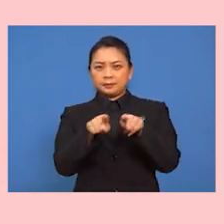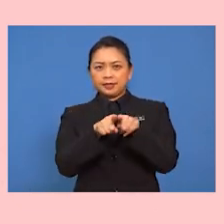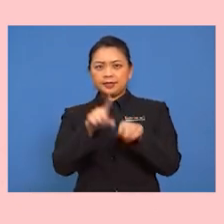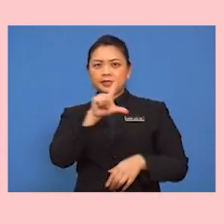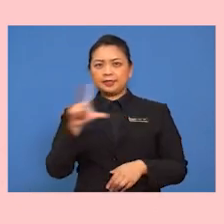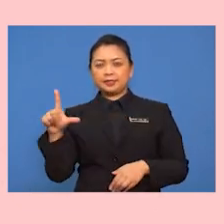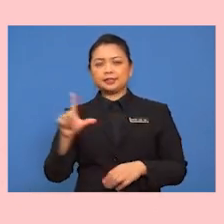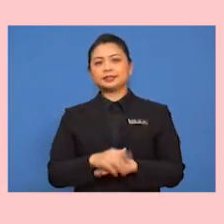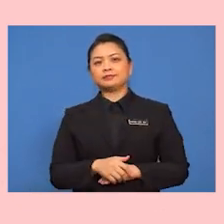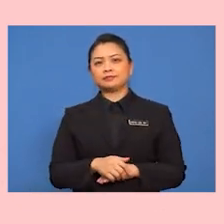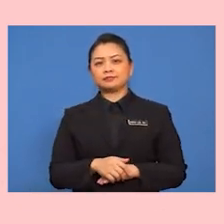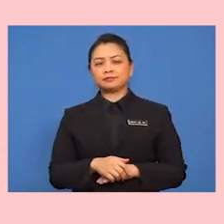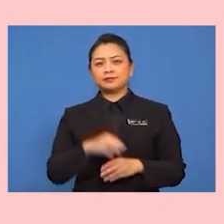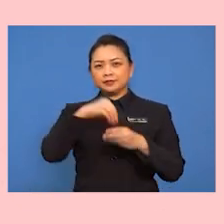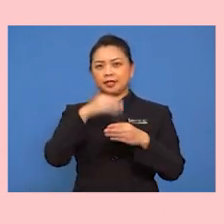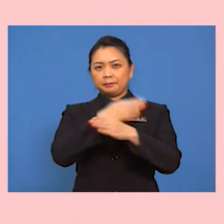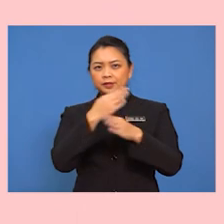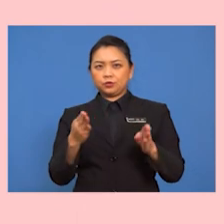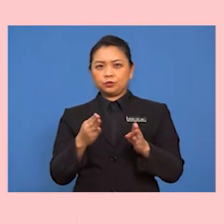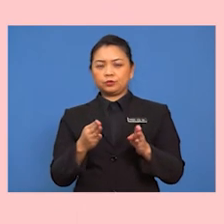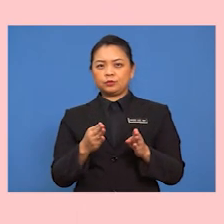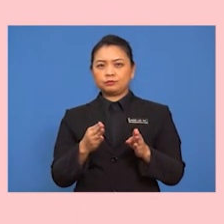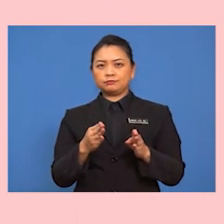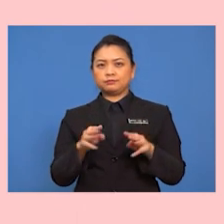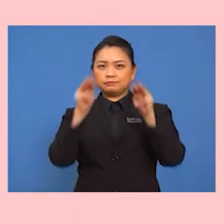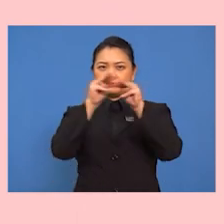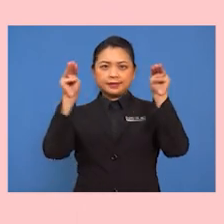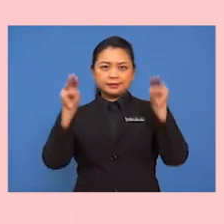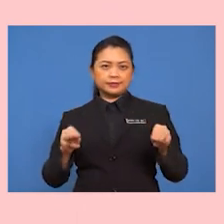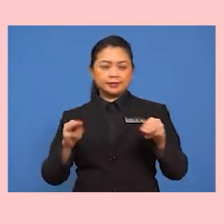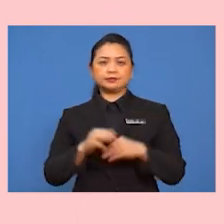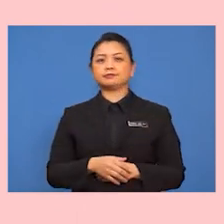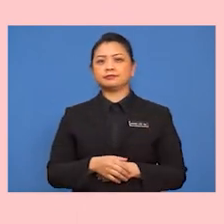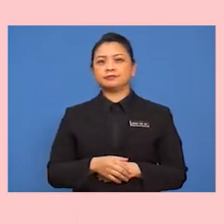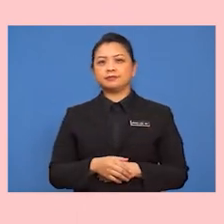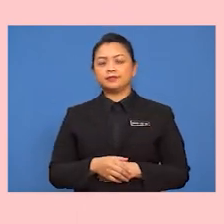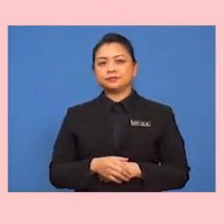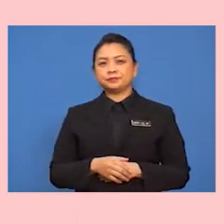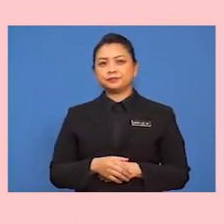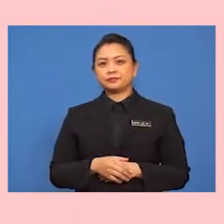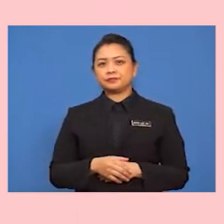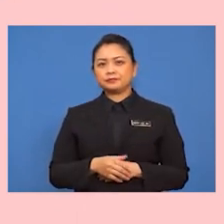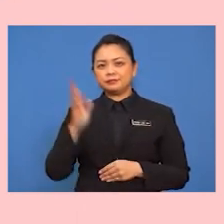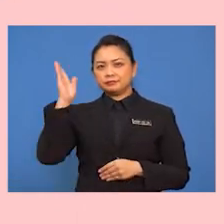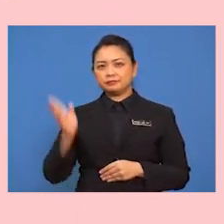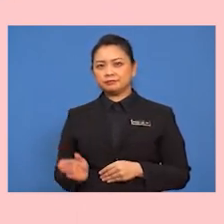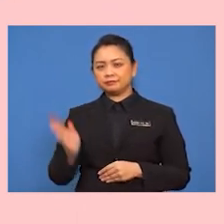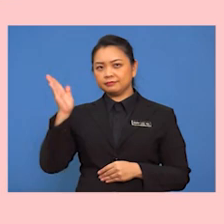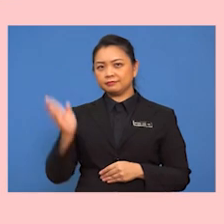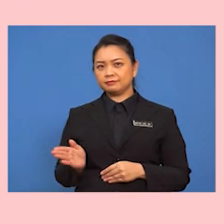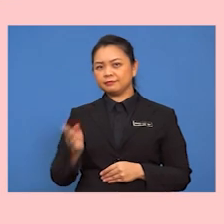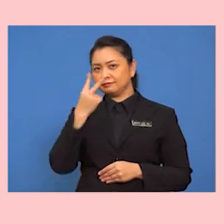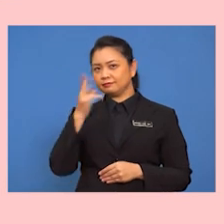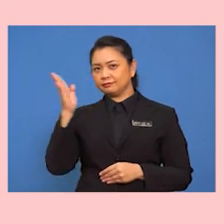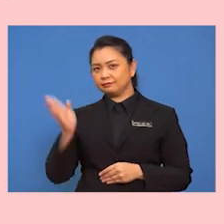linga serentak dalam bentuk persamaan matriks. di paparan sekarang,